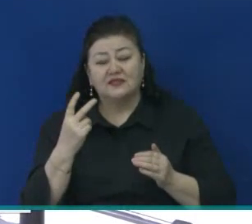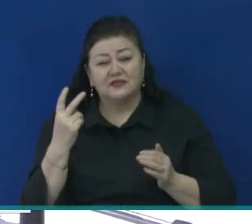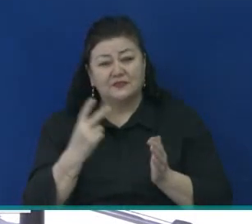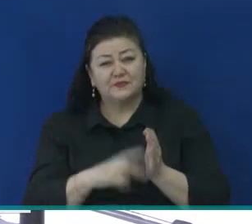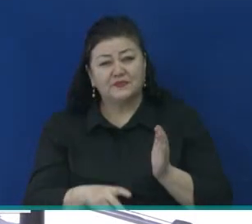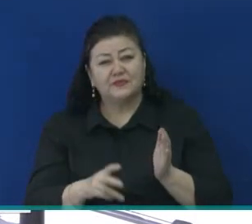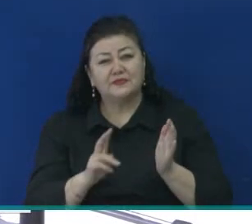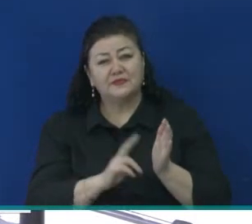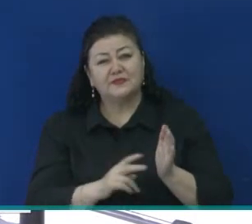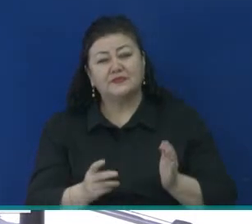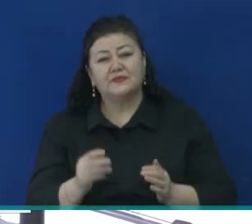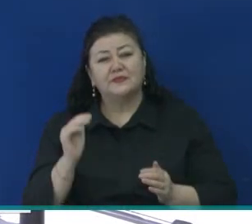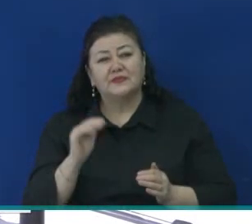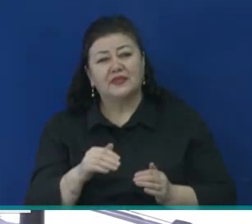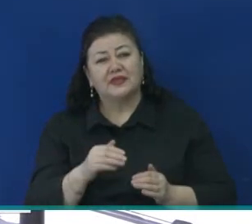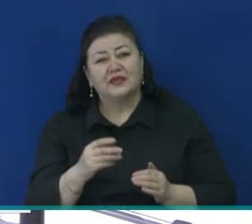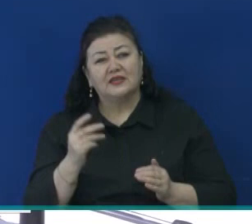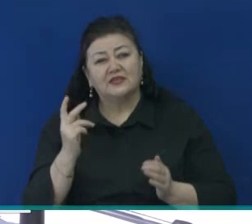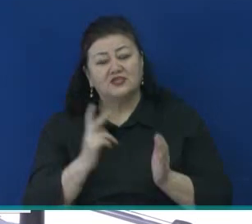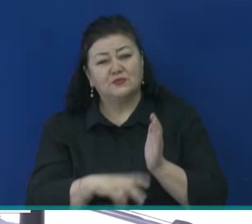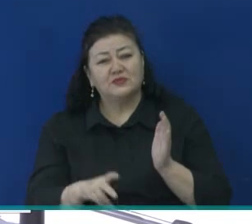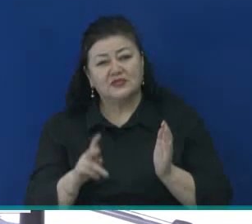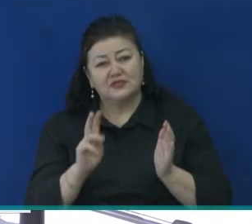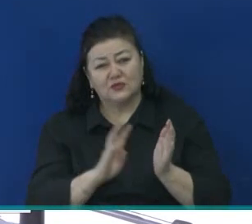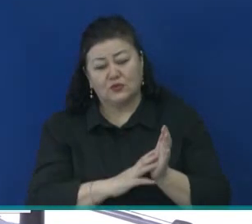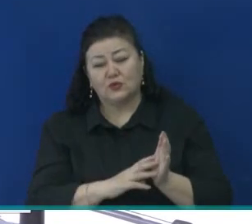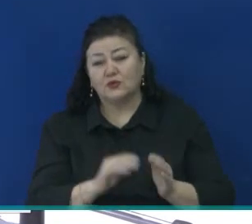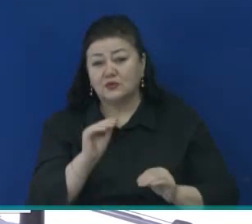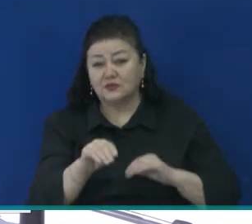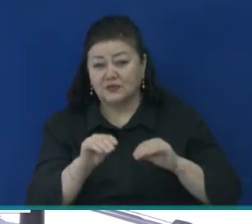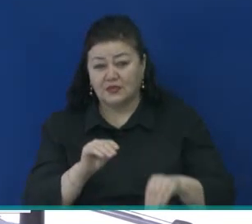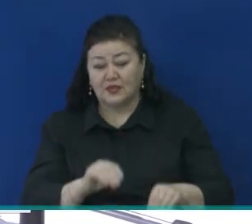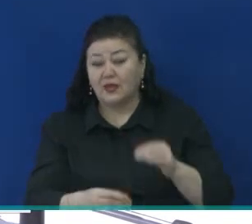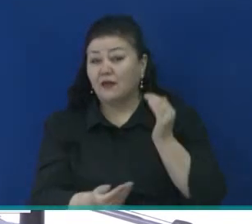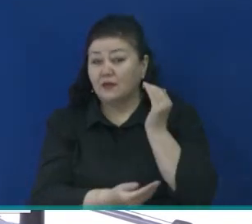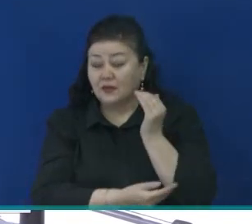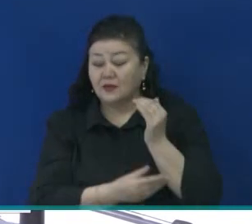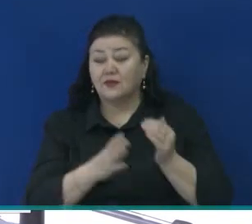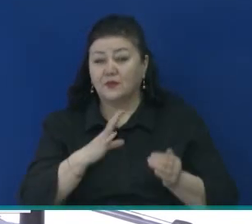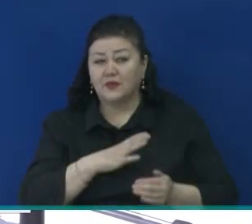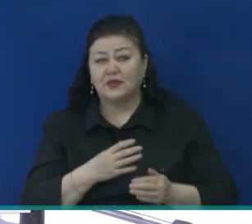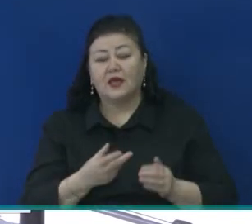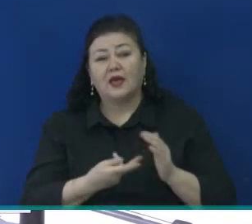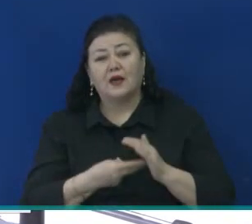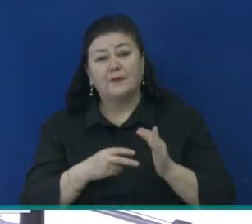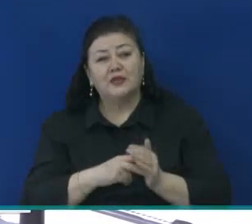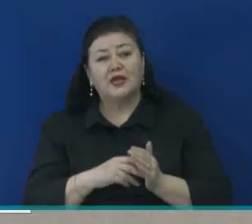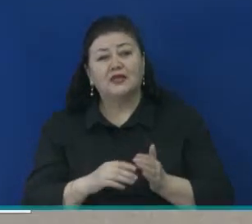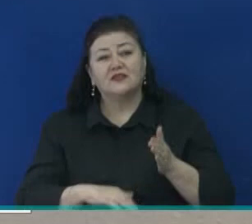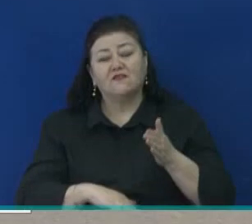отырғызу жоспарланған. Бүгінде 73869 көшет отырғызылды. Жоспар 2%-ға артық